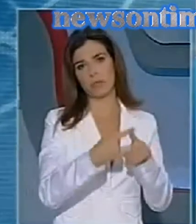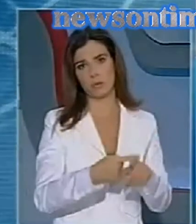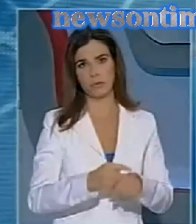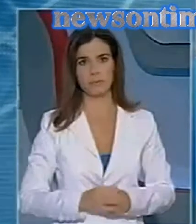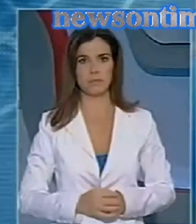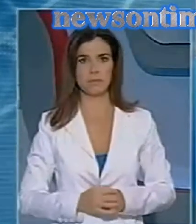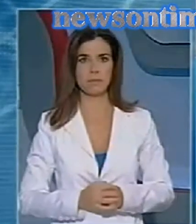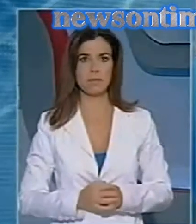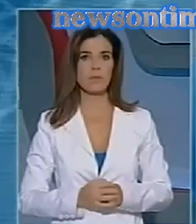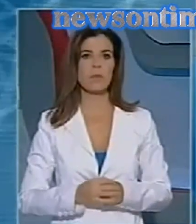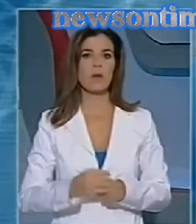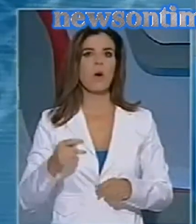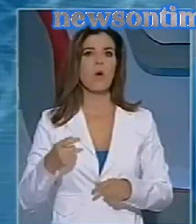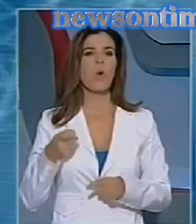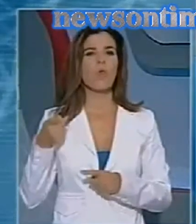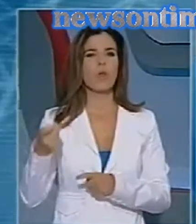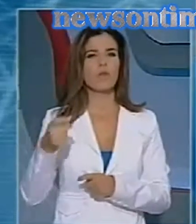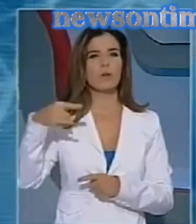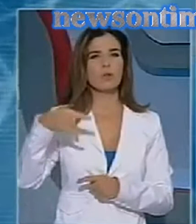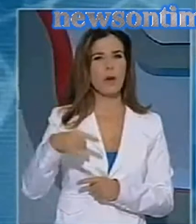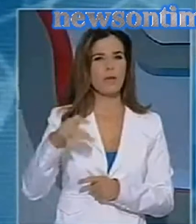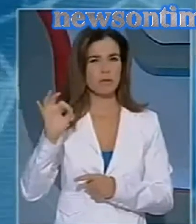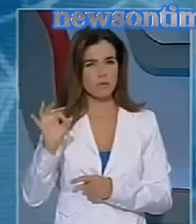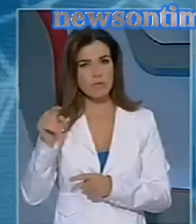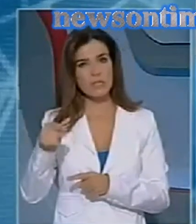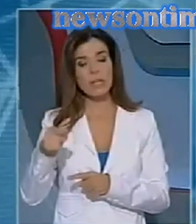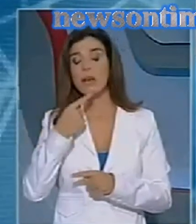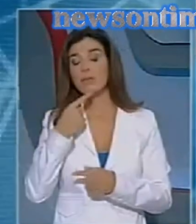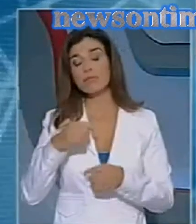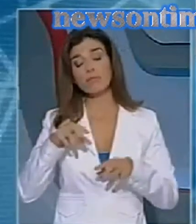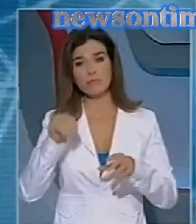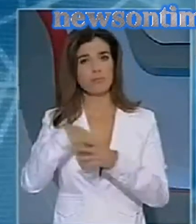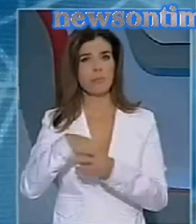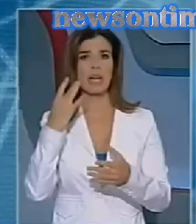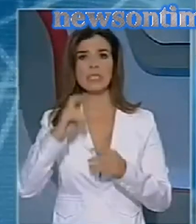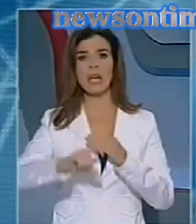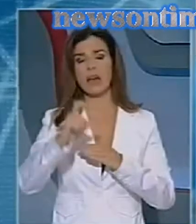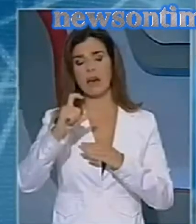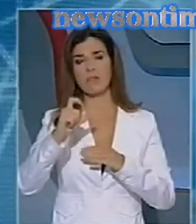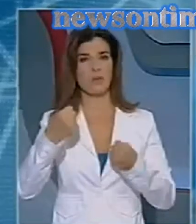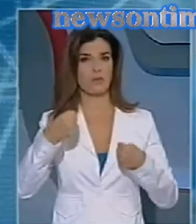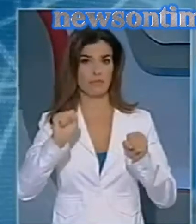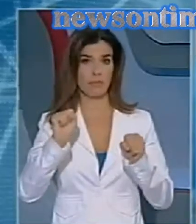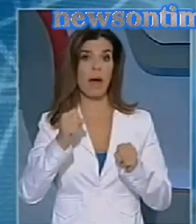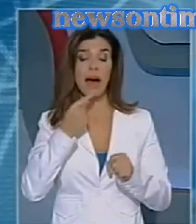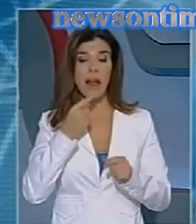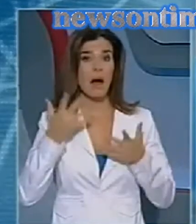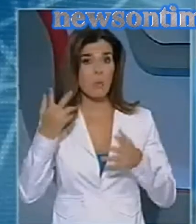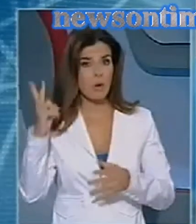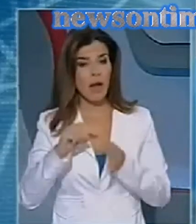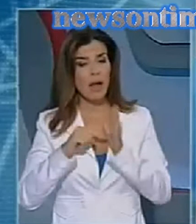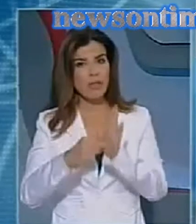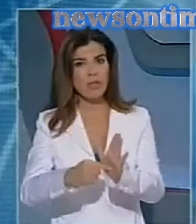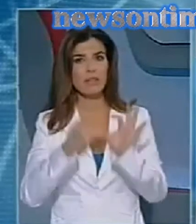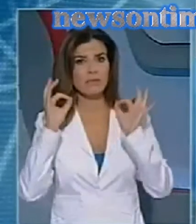Αρνήθηκε στον ανακριτή ότι ανήκει στη Χρυσή Αυγή ο δολοφόνος του Παύλου Φίσα Γιώργος Ρουπακιάς. Ωστόσο, από την απολογία του αναδεικνύεται ότι γνώριζε πολύ καλά